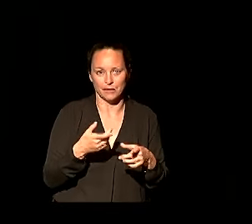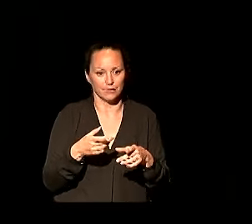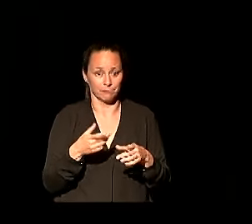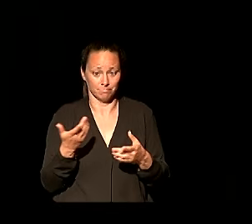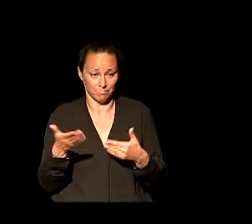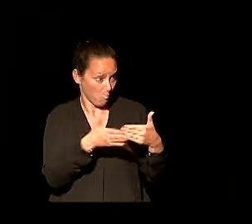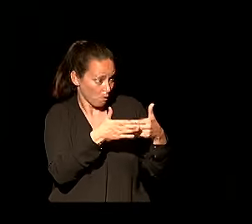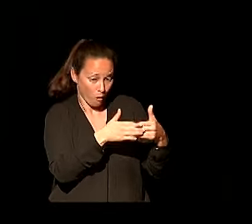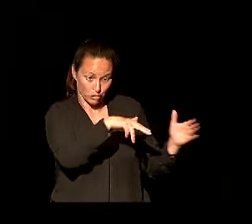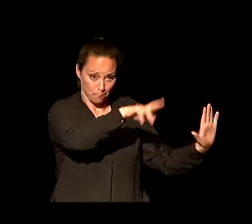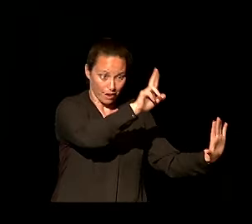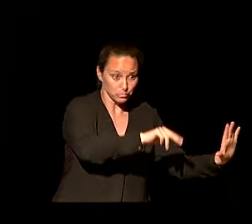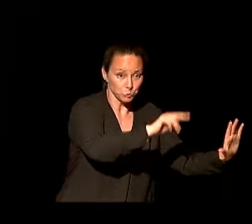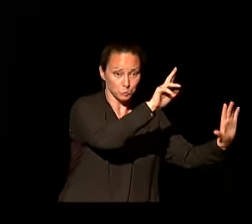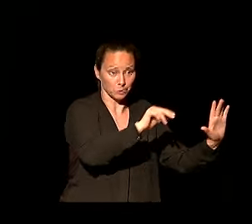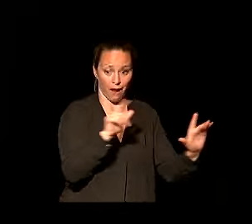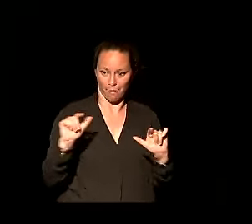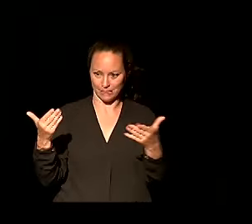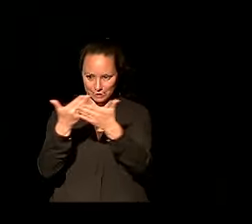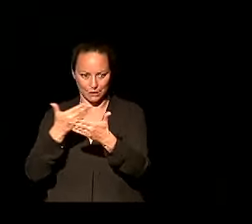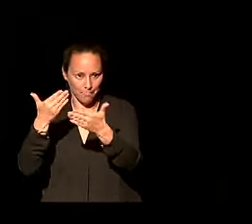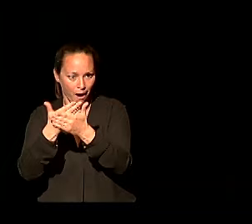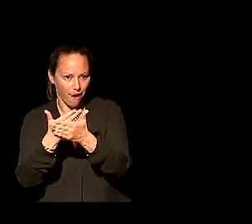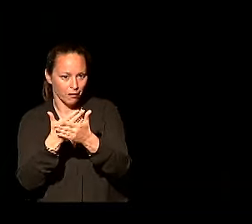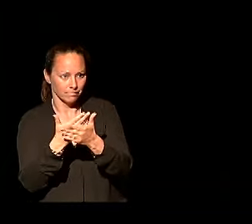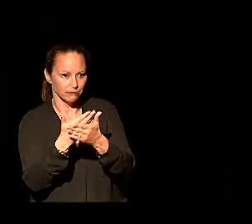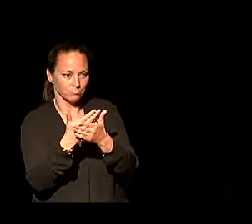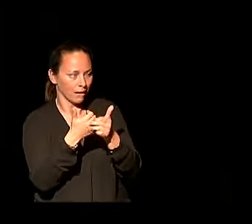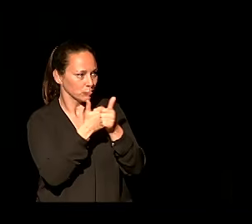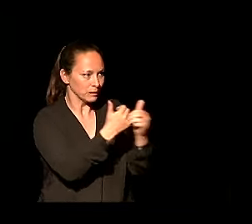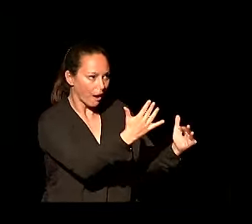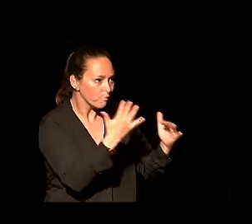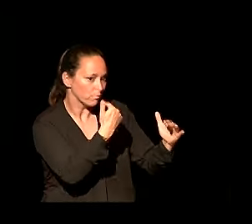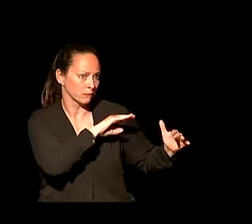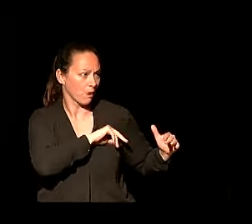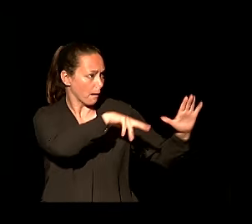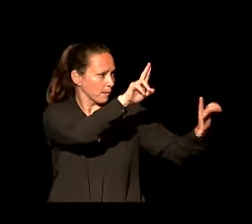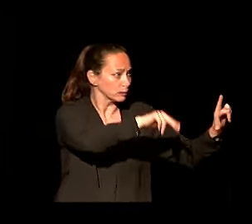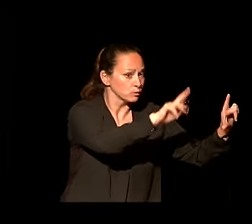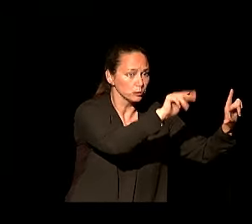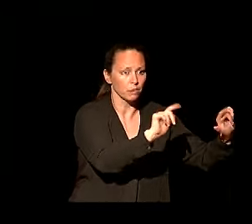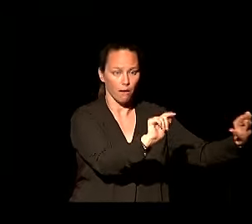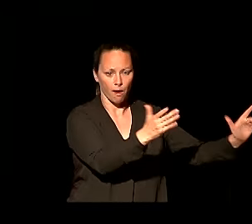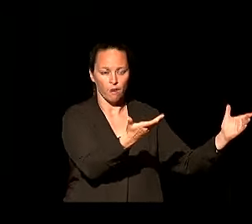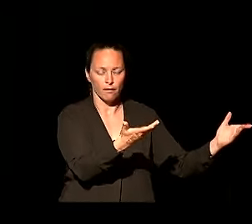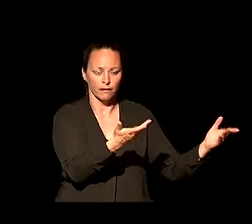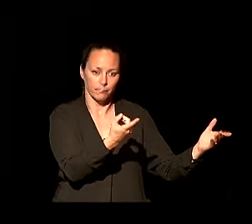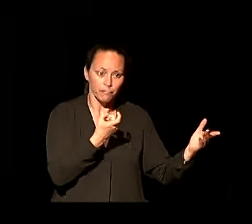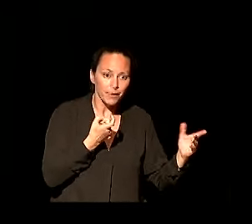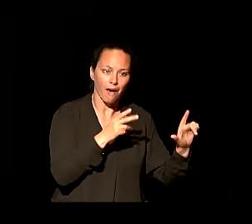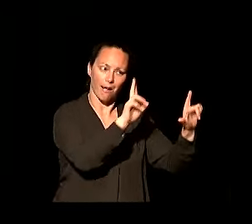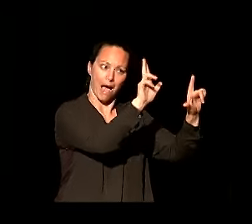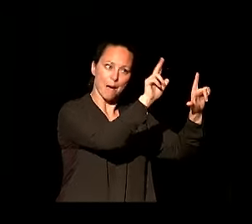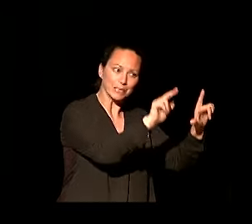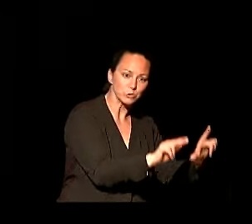la peinture, qui ressurgit dans le cinéma, et plus précisément, disons, de quelque chose qui tient de